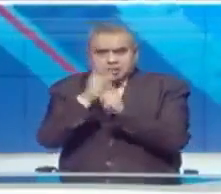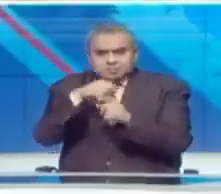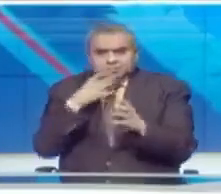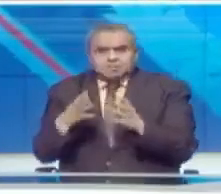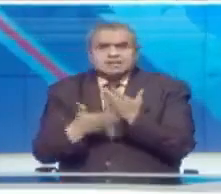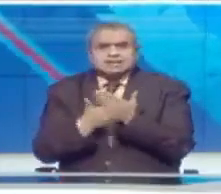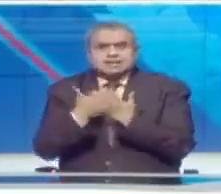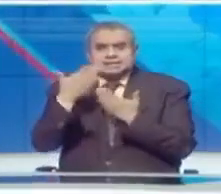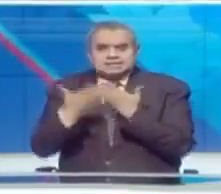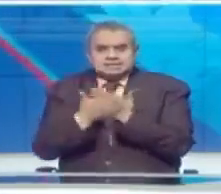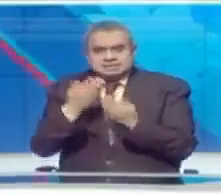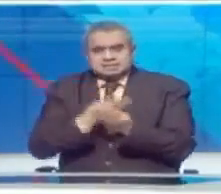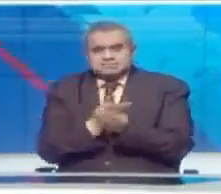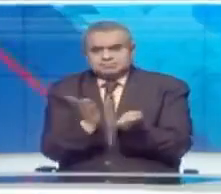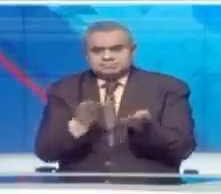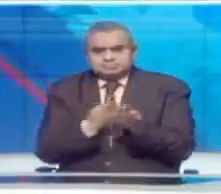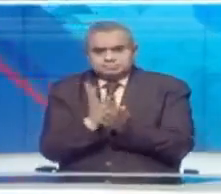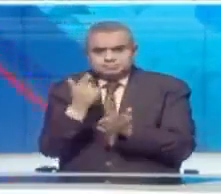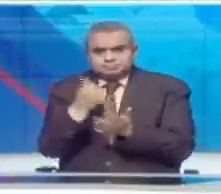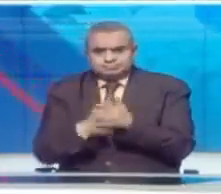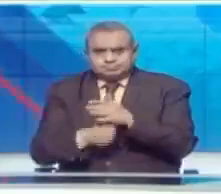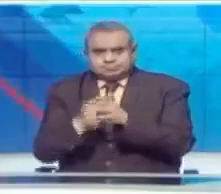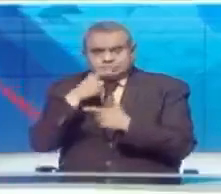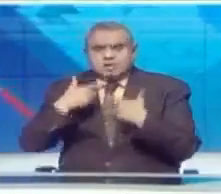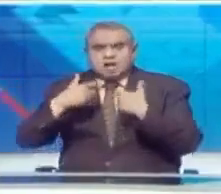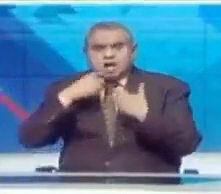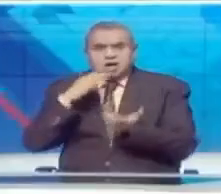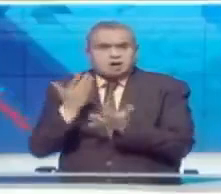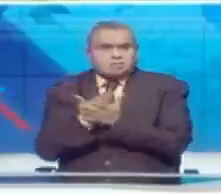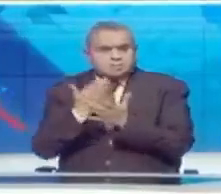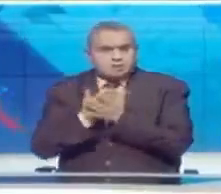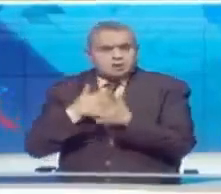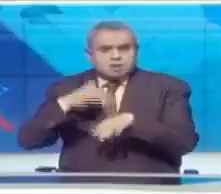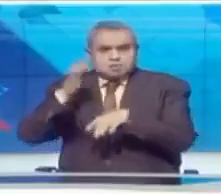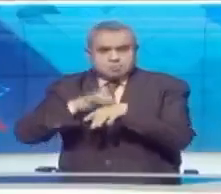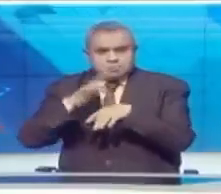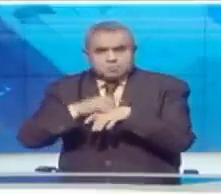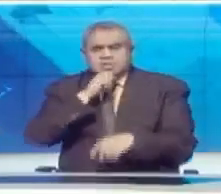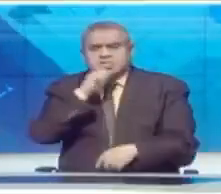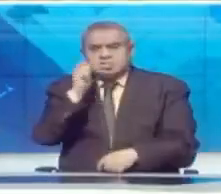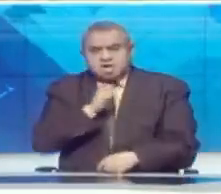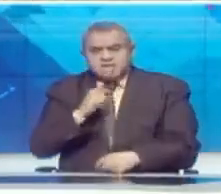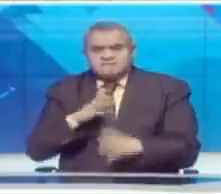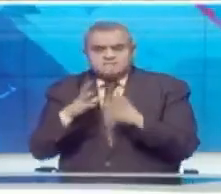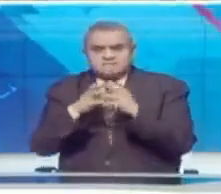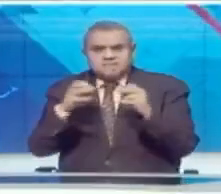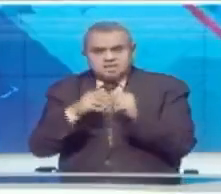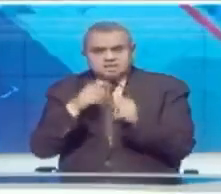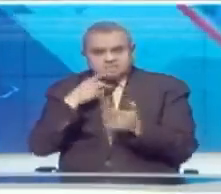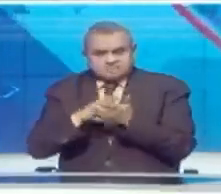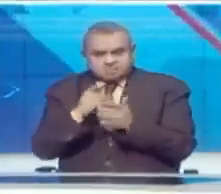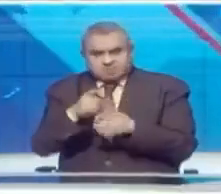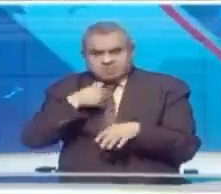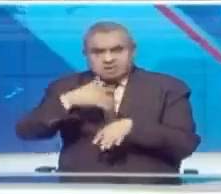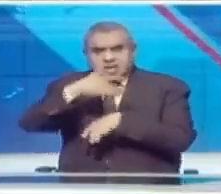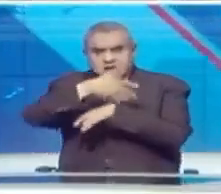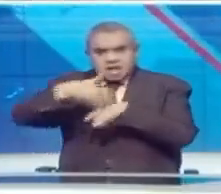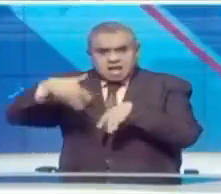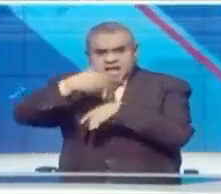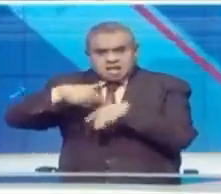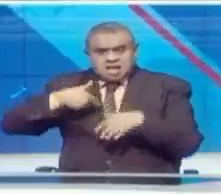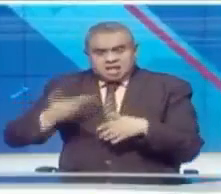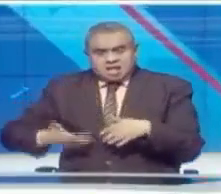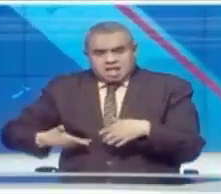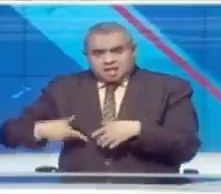أحدث المستجدات لعلاج إصابات الحروب والحوادث والكسور المضاعفة والمتفتتة. طبعا جراحة العظام هي